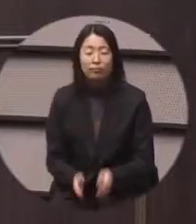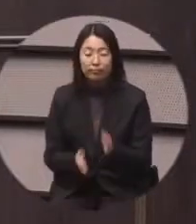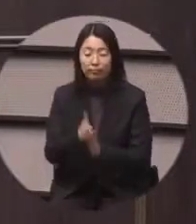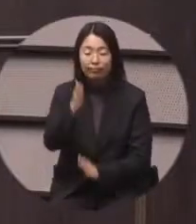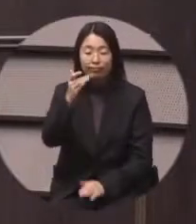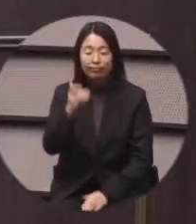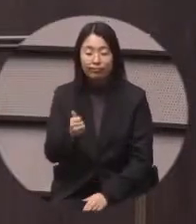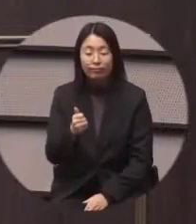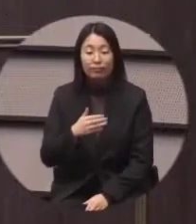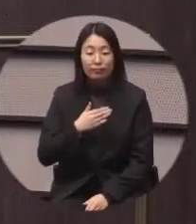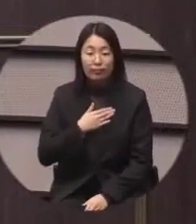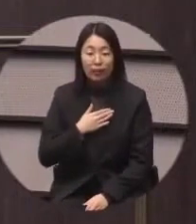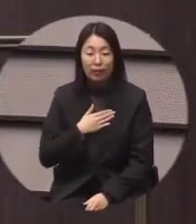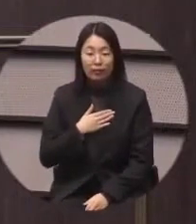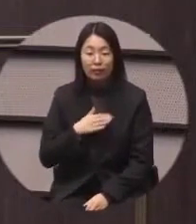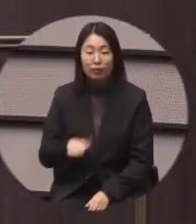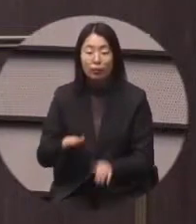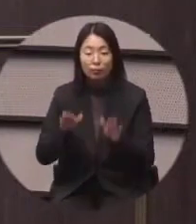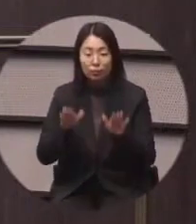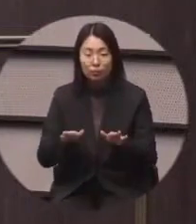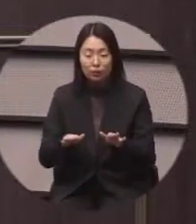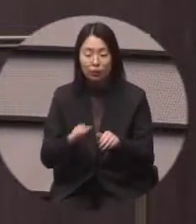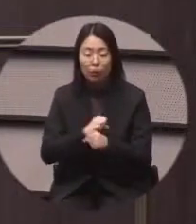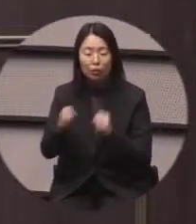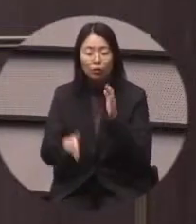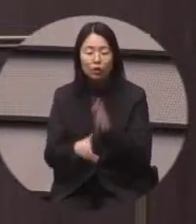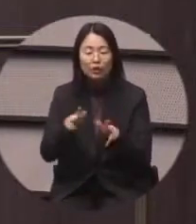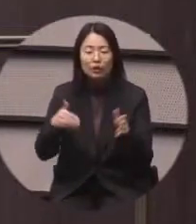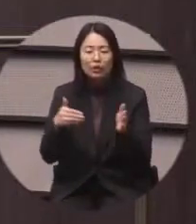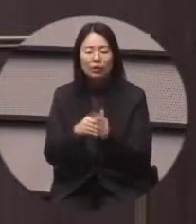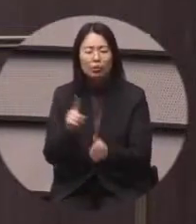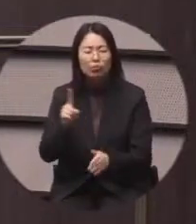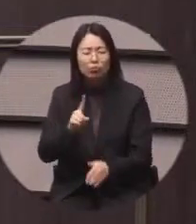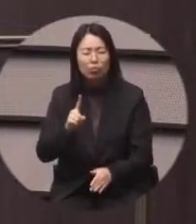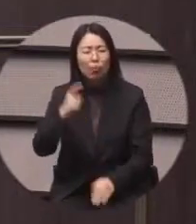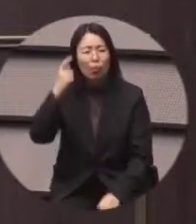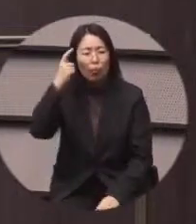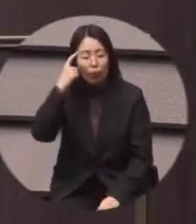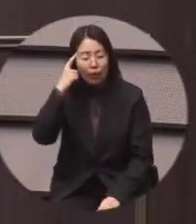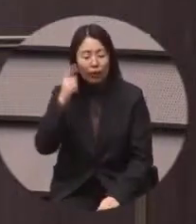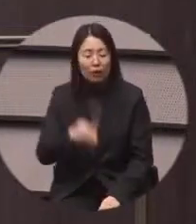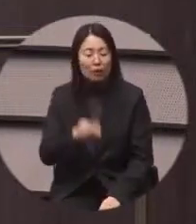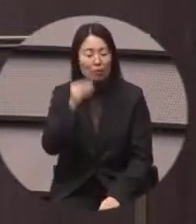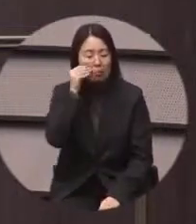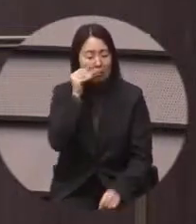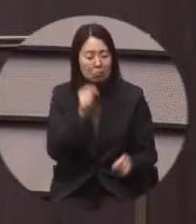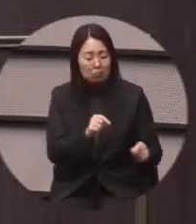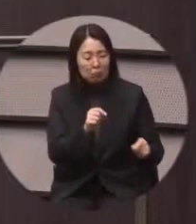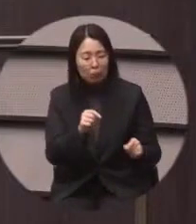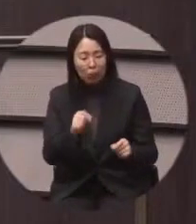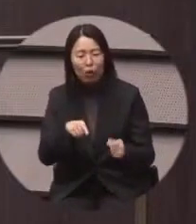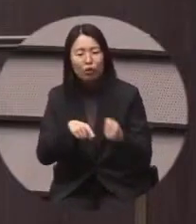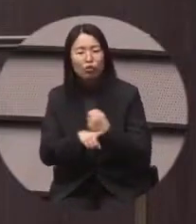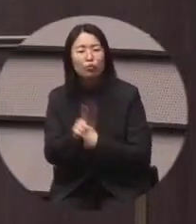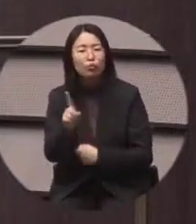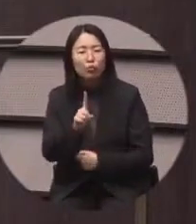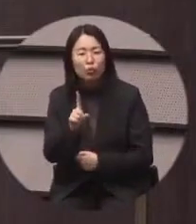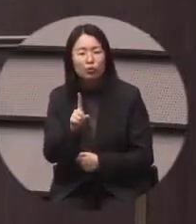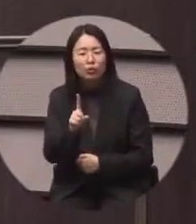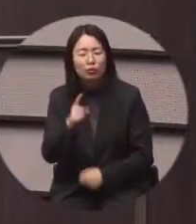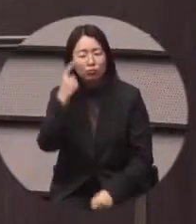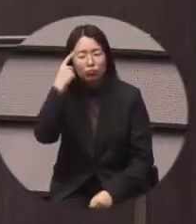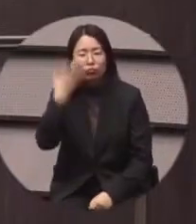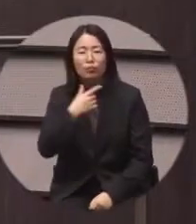시장님, 본 의원은 이 시점에서 광주시가 그간 무슨 사유로 이렇게 더디게 행정을 추진한 것인지 묻지 않을